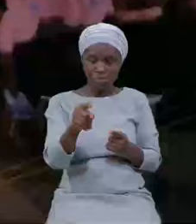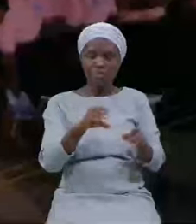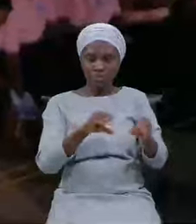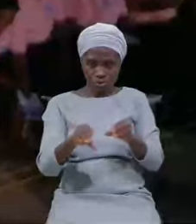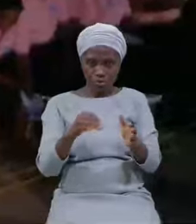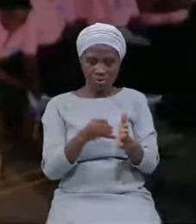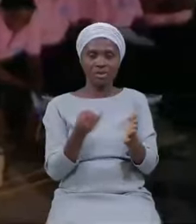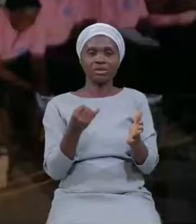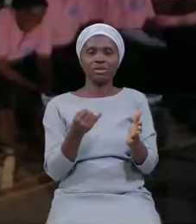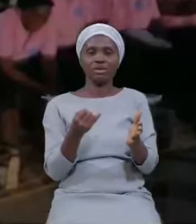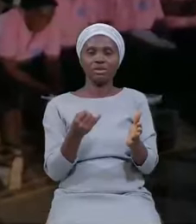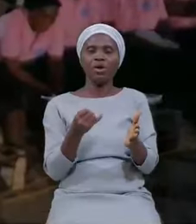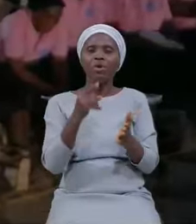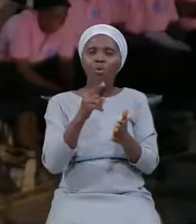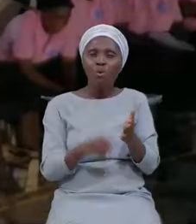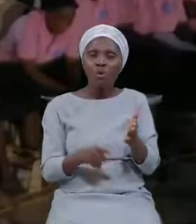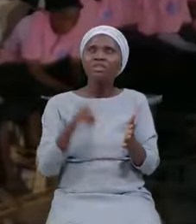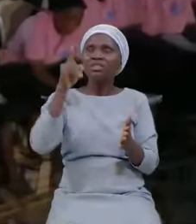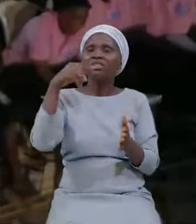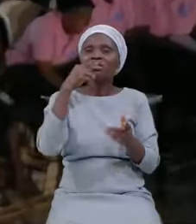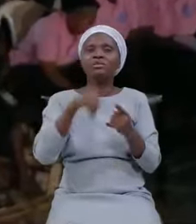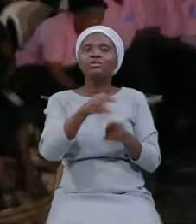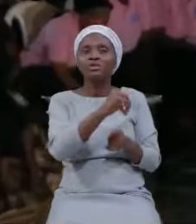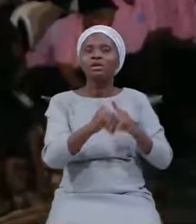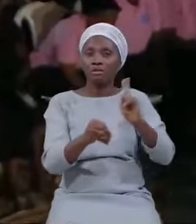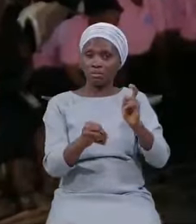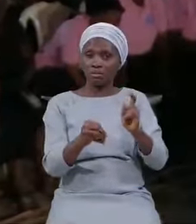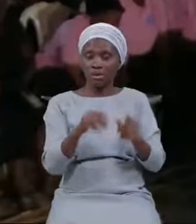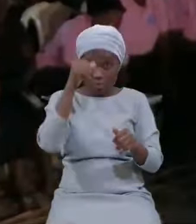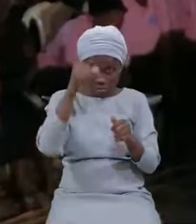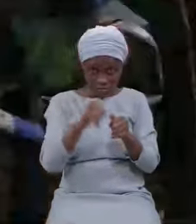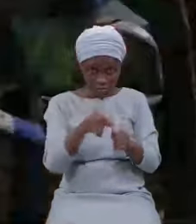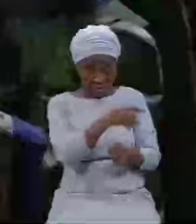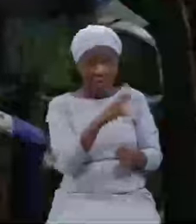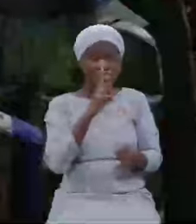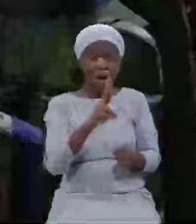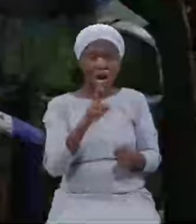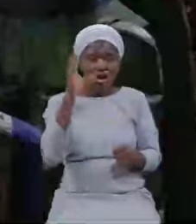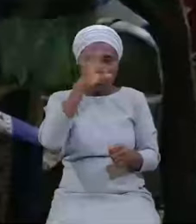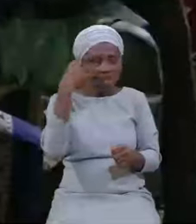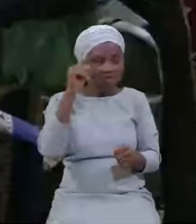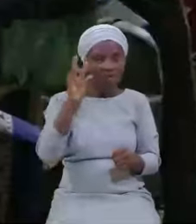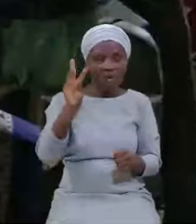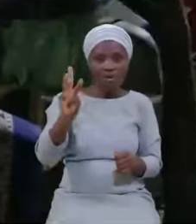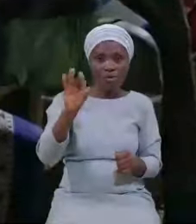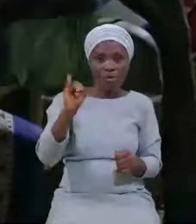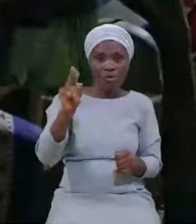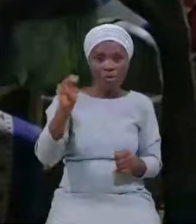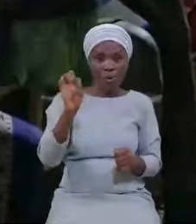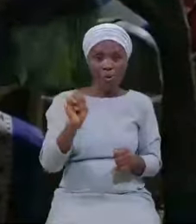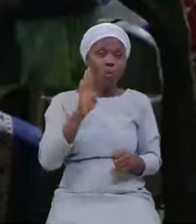Qu'est-ce qu'il leur a dit? Rappelez-vous, ils cherchaient du vin. Il a dit, remplissez ces jarres